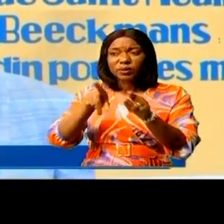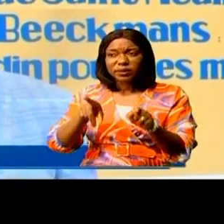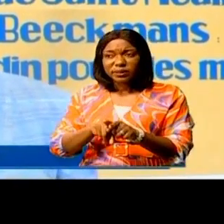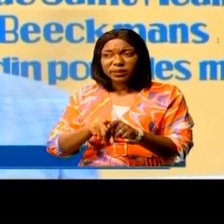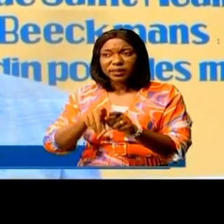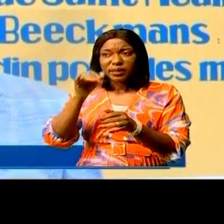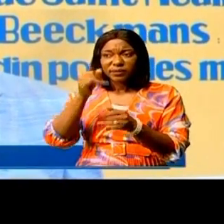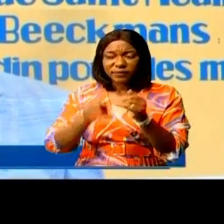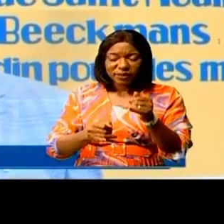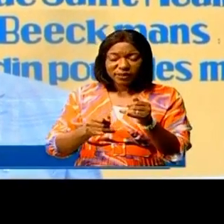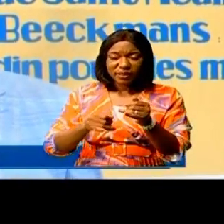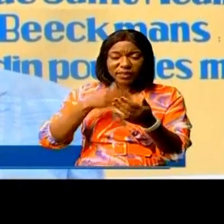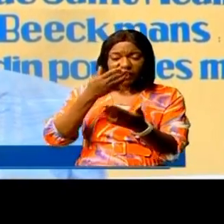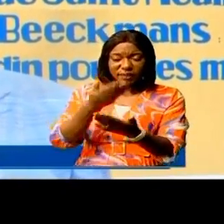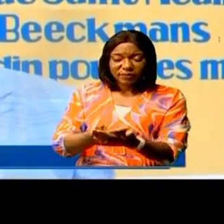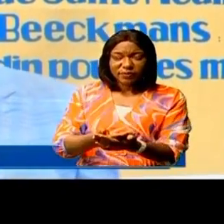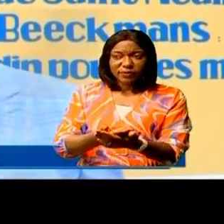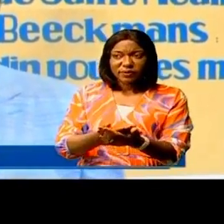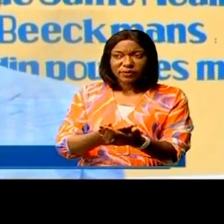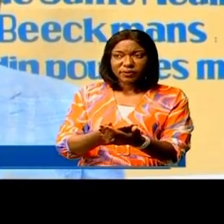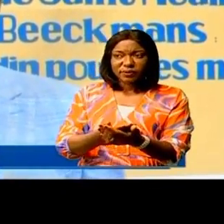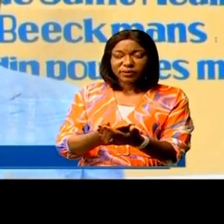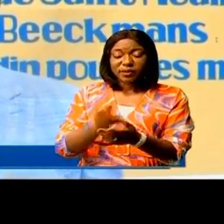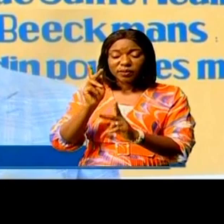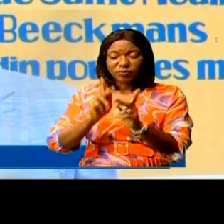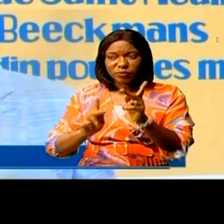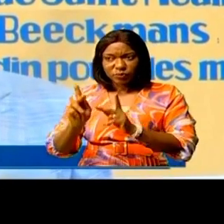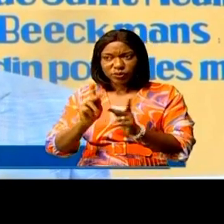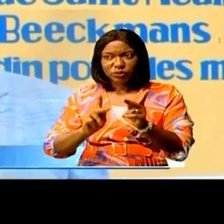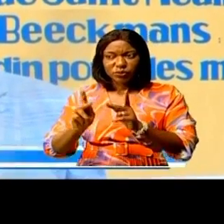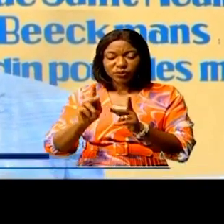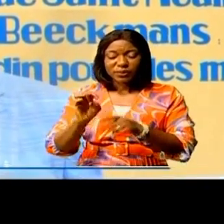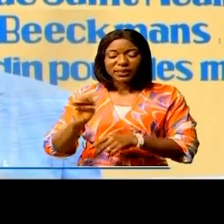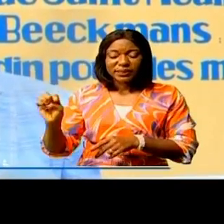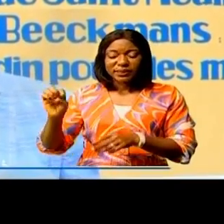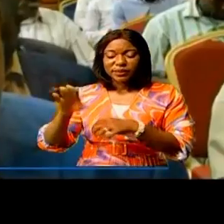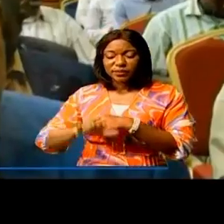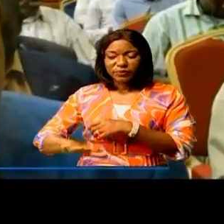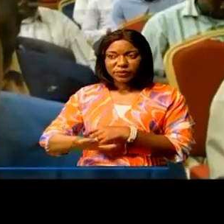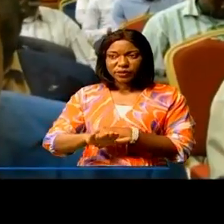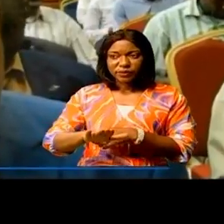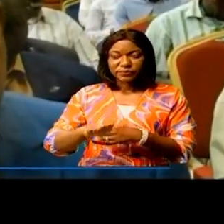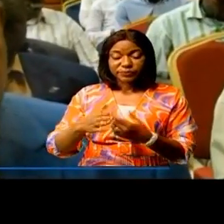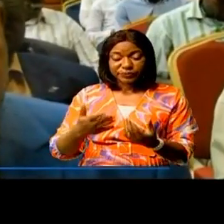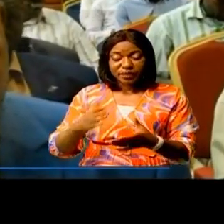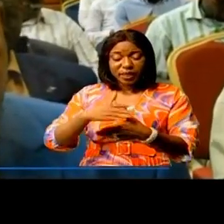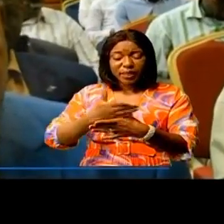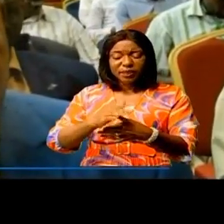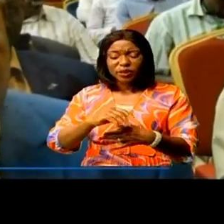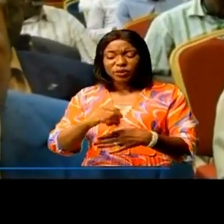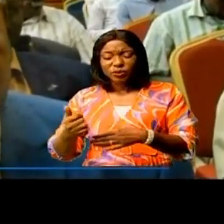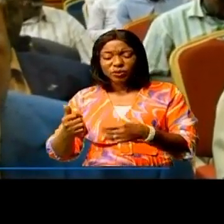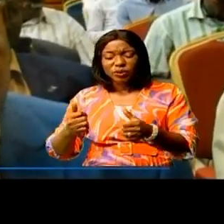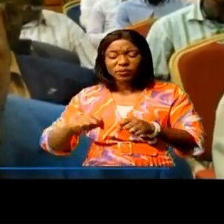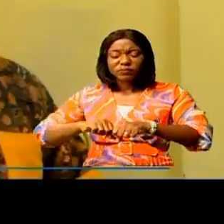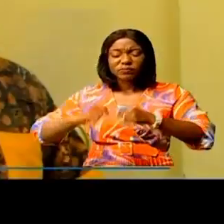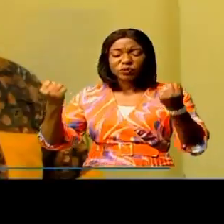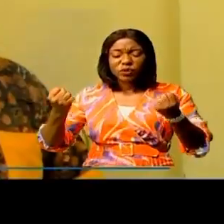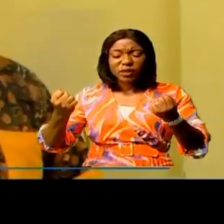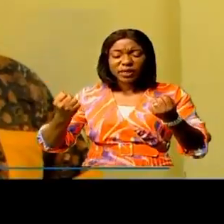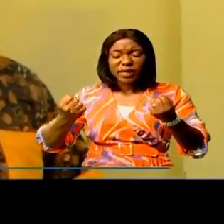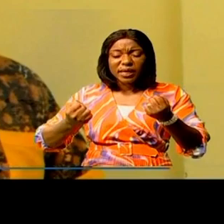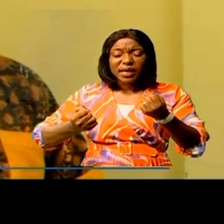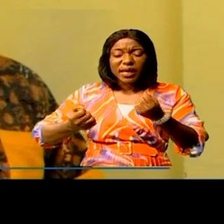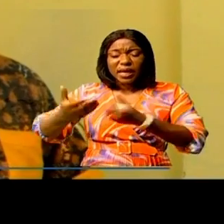enfin arriver pour ces populations de l'est du pays. Entre autres, casser les business de